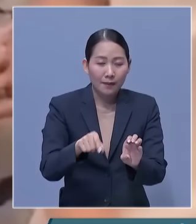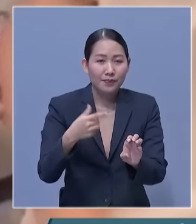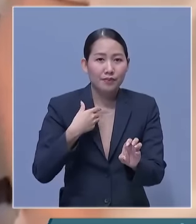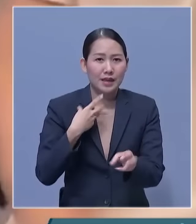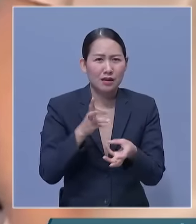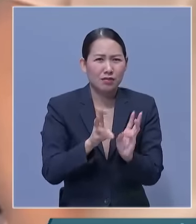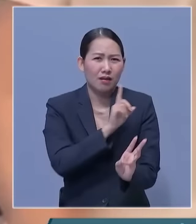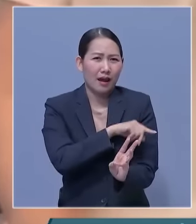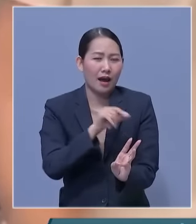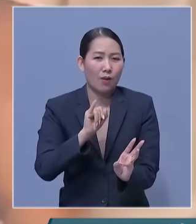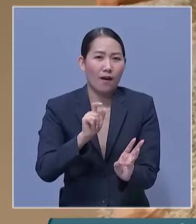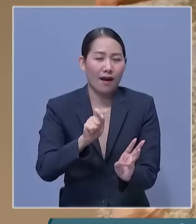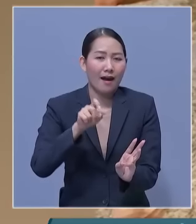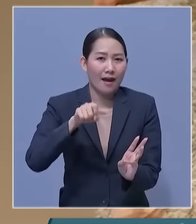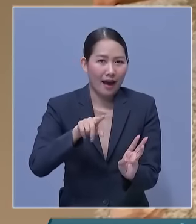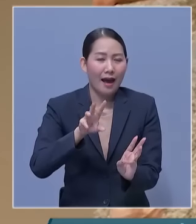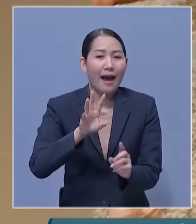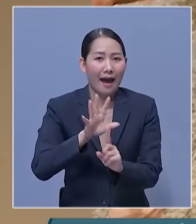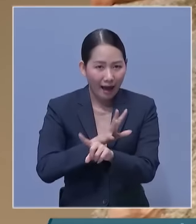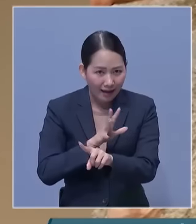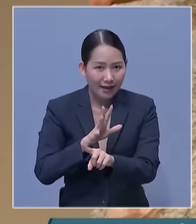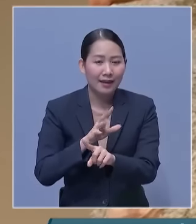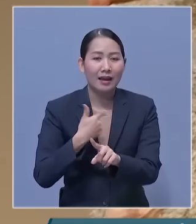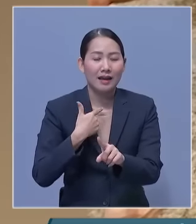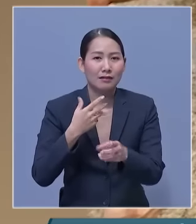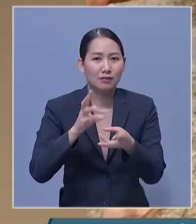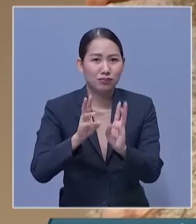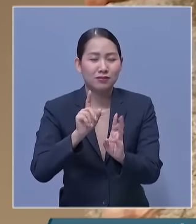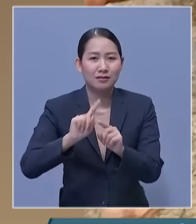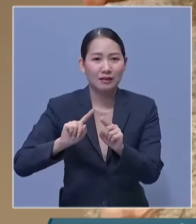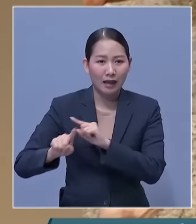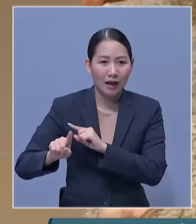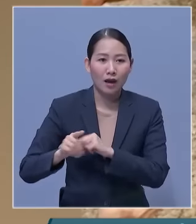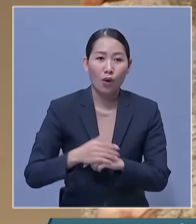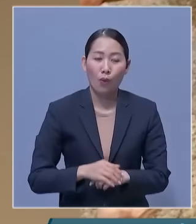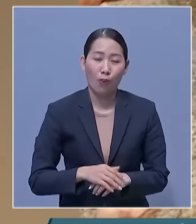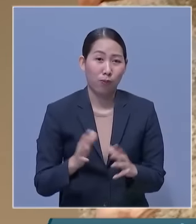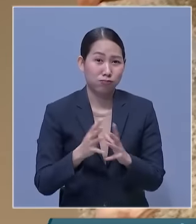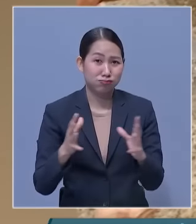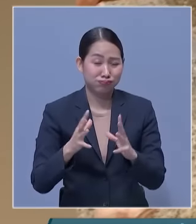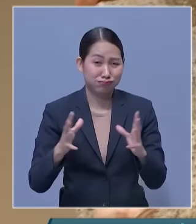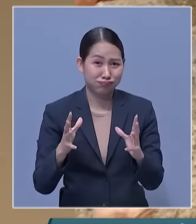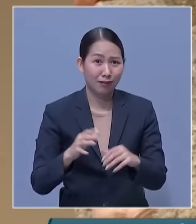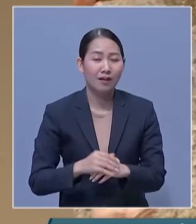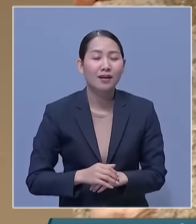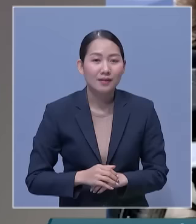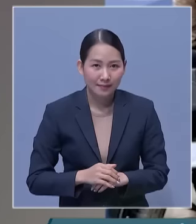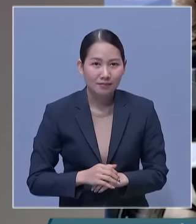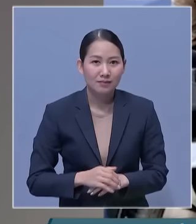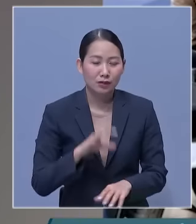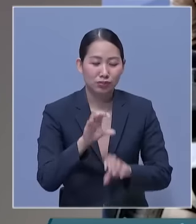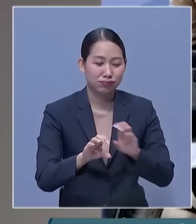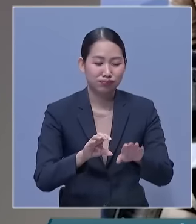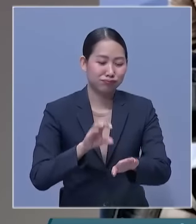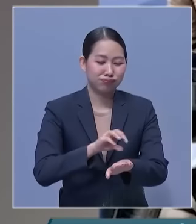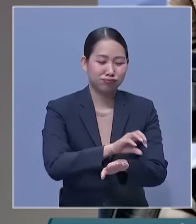2กกเฮโรอีน 60แท่งน้ำหนักรวม 21กกนี่ครับจากการสอบถามเบื้องต้นสทราบว่า